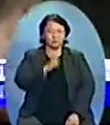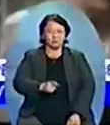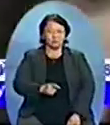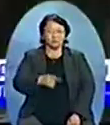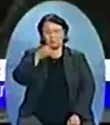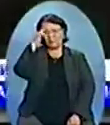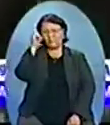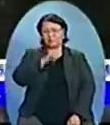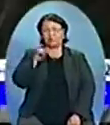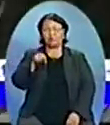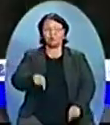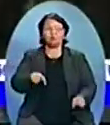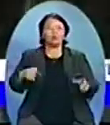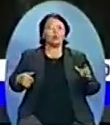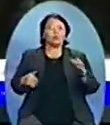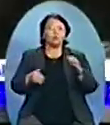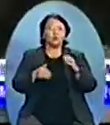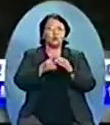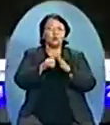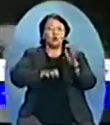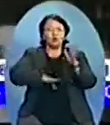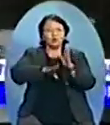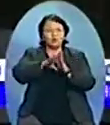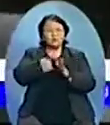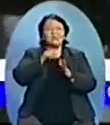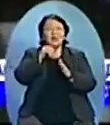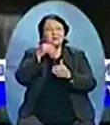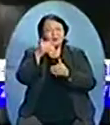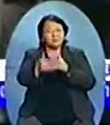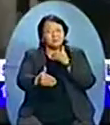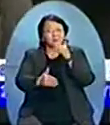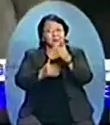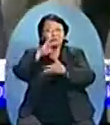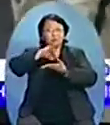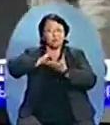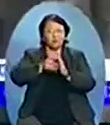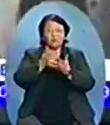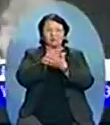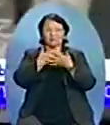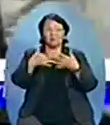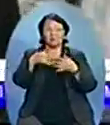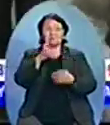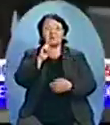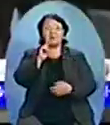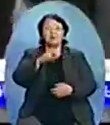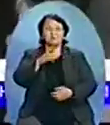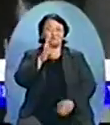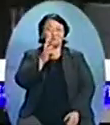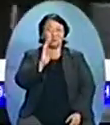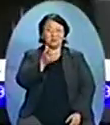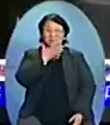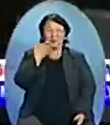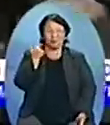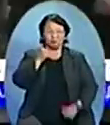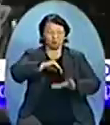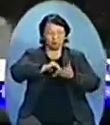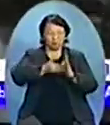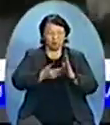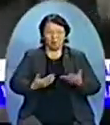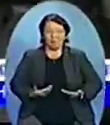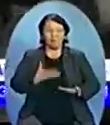Манай улс өнөө хүртэл хөгжлийг тодорхойлсон цогц бодлогын баримт бичиггүй явж иржээ. Өөрөөр хэлбэл бид гартаа бариад үзэх төлөвлөгөөгүй явж ирсэн гэсэн